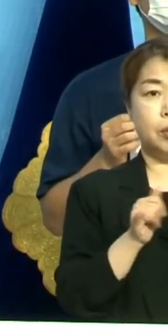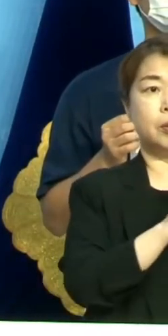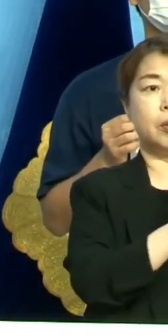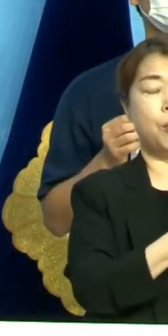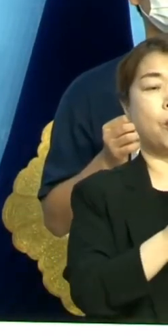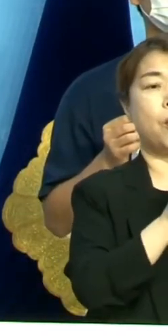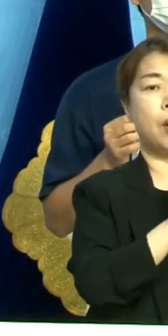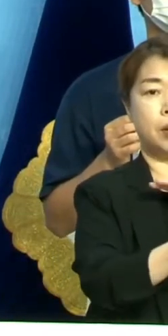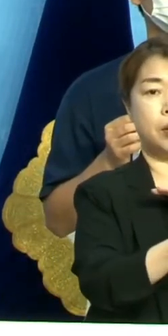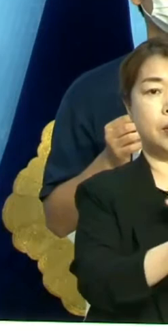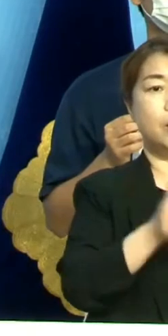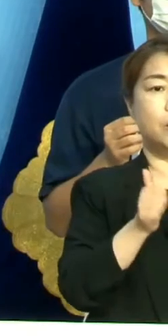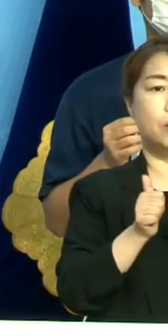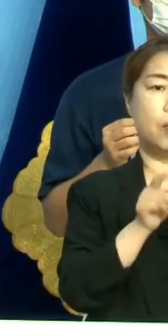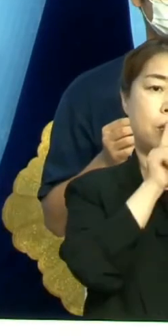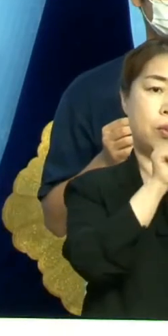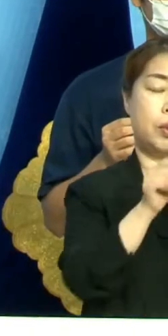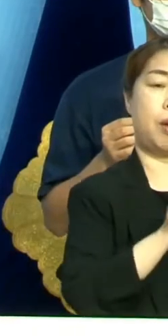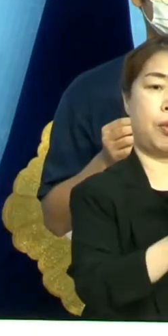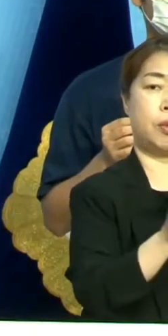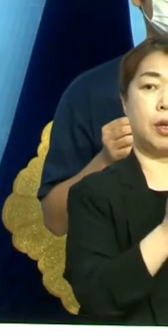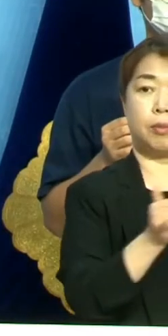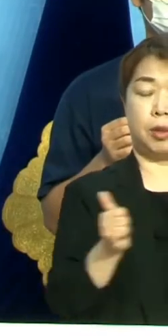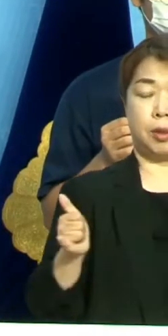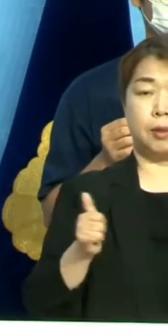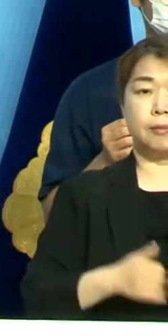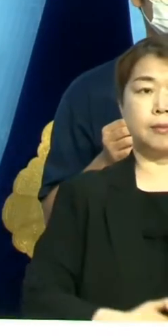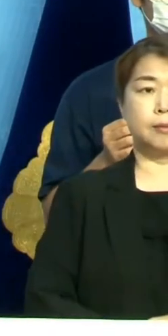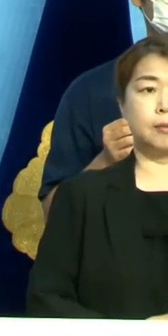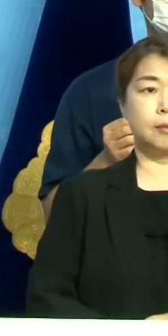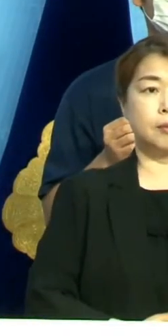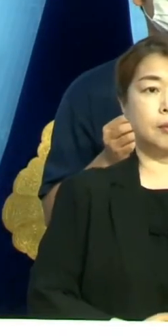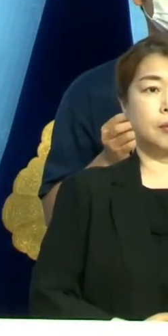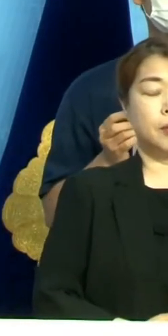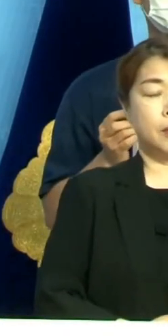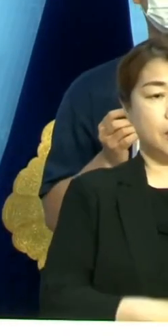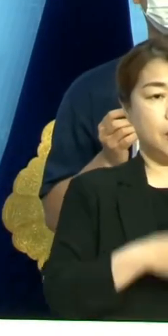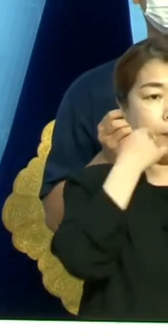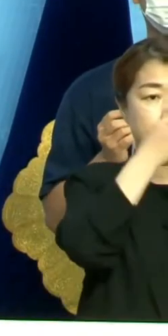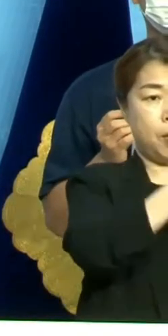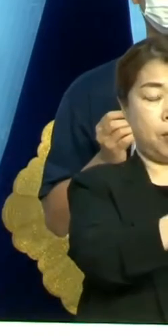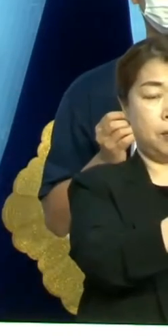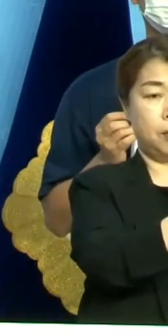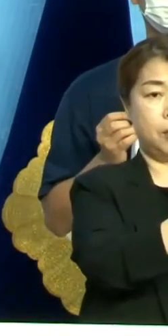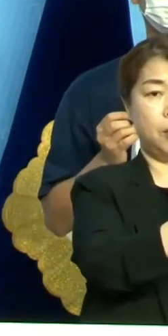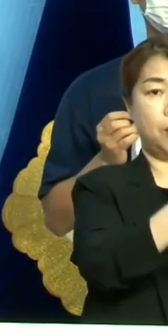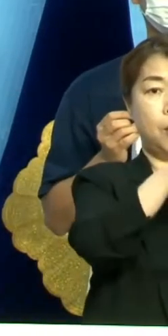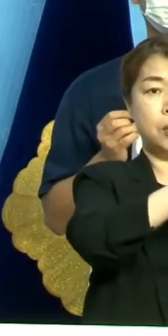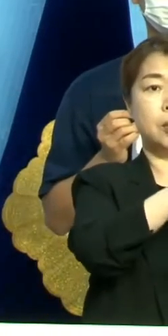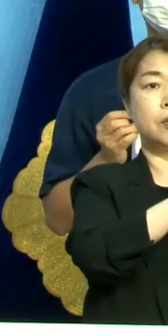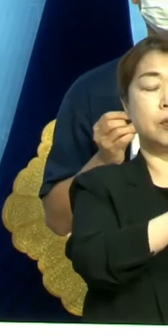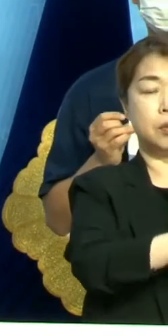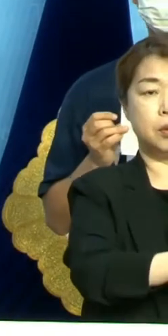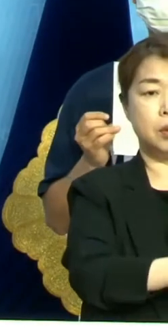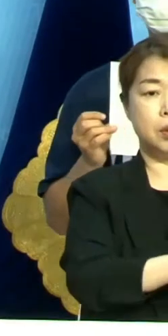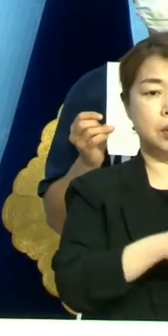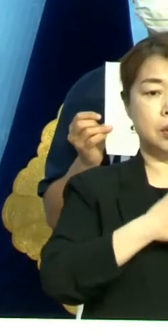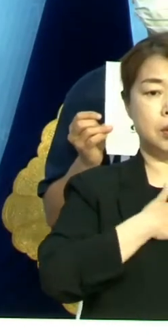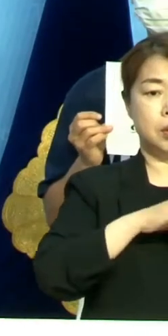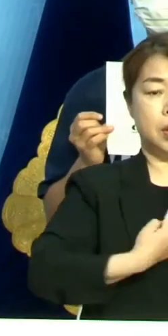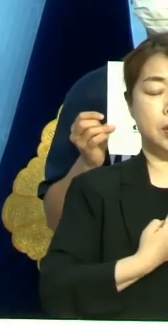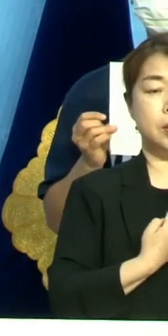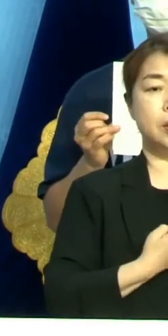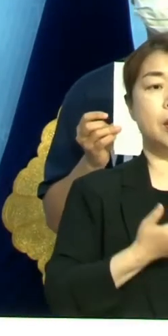소송을 제기한 학생대표 드립니다 음 그 헌법에서 는 자신이 받은 피해를